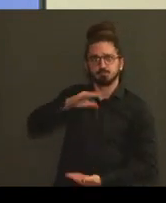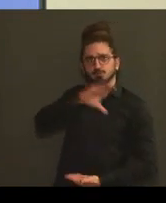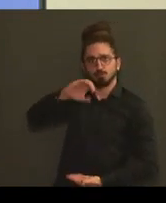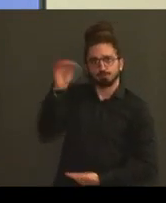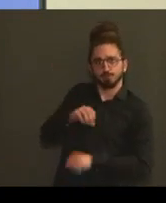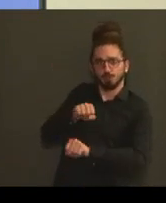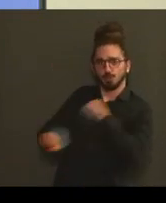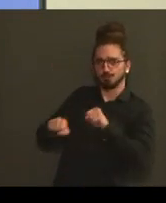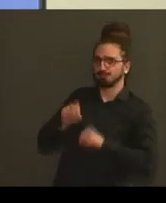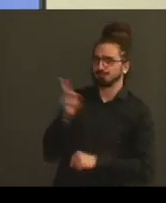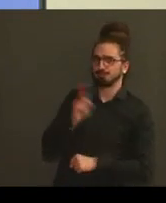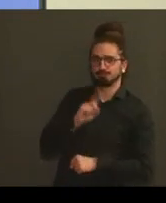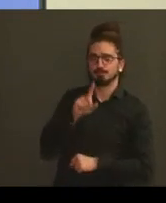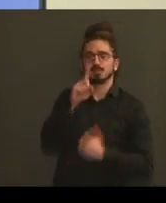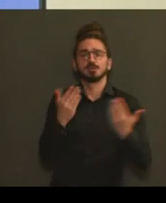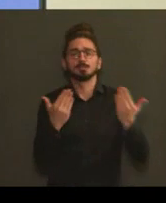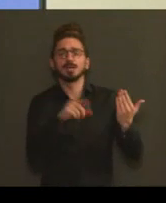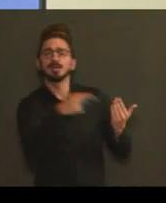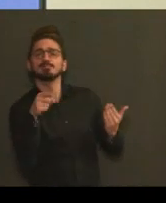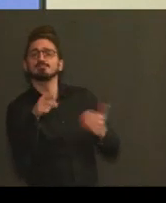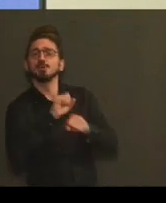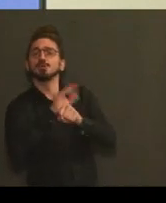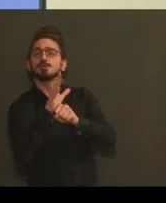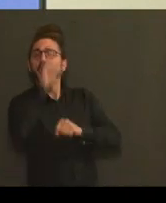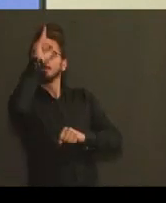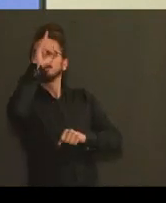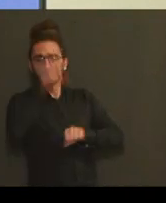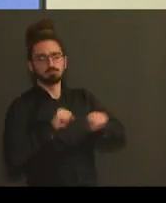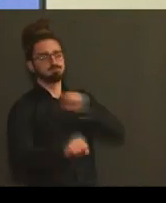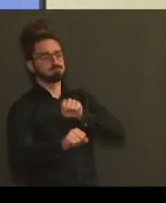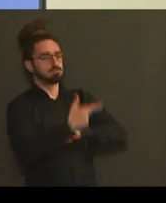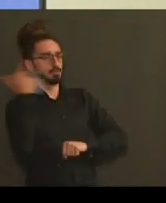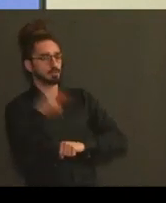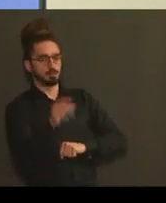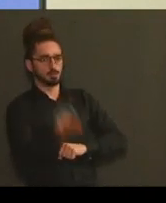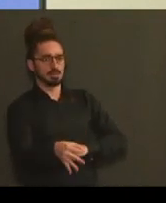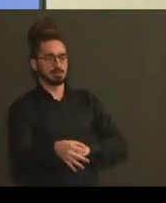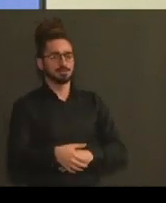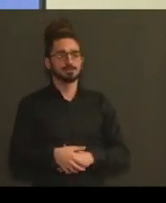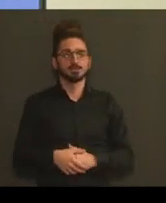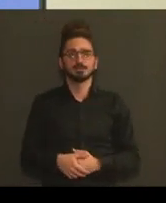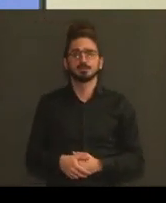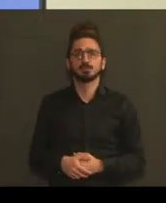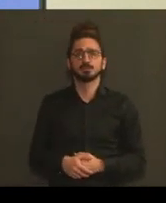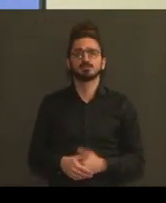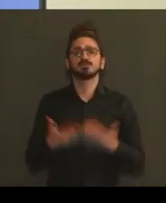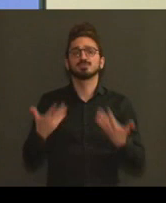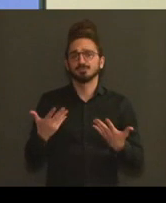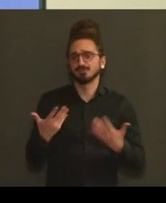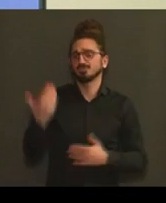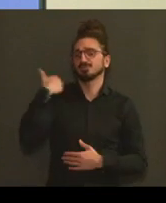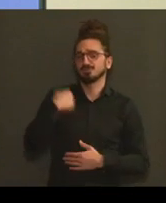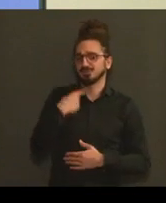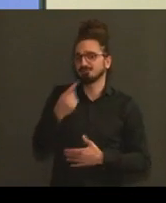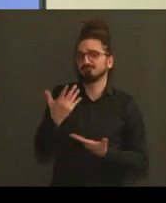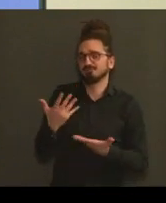ce contexte où les variants, malheureusement, on vient d'en parler dans les questions, vont augmenter au cours du temps, dans les semaines et les